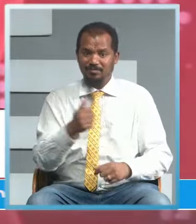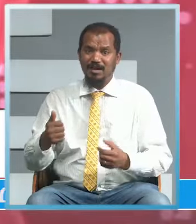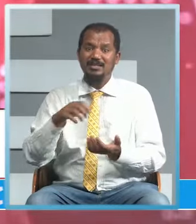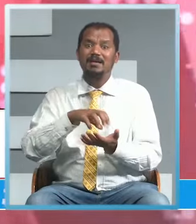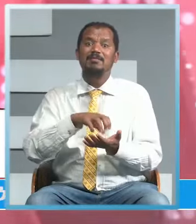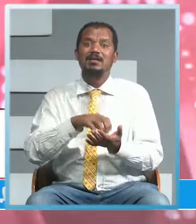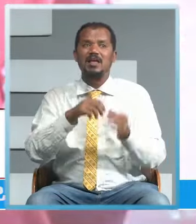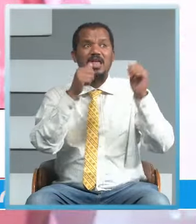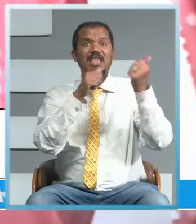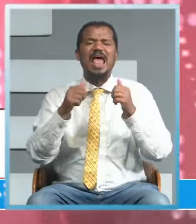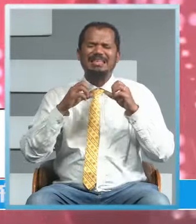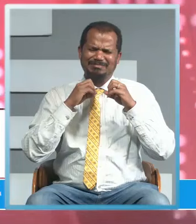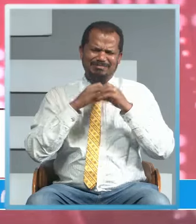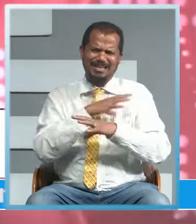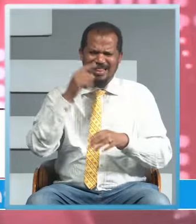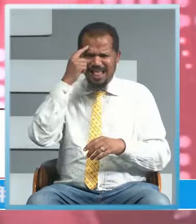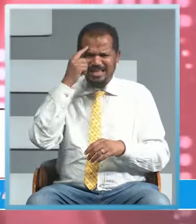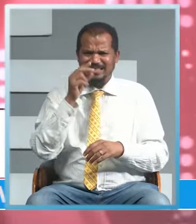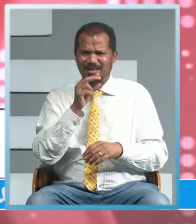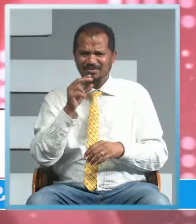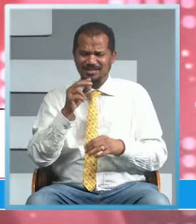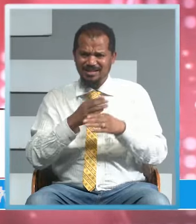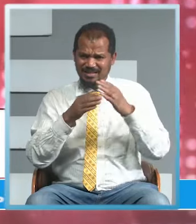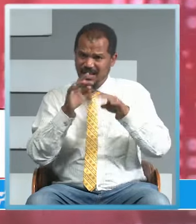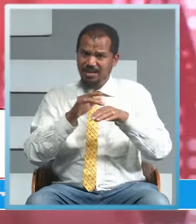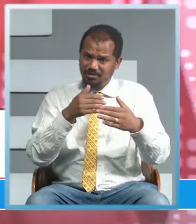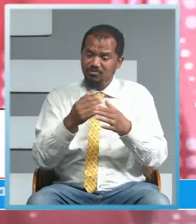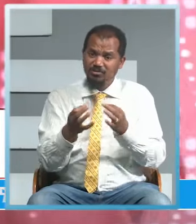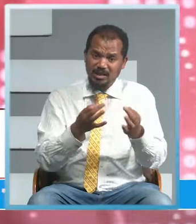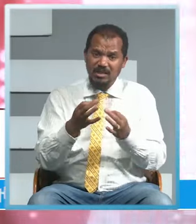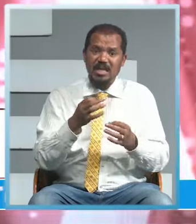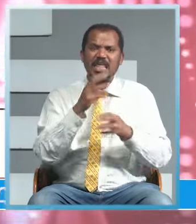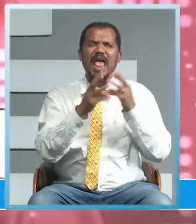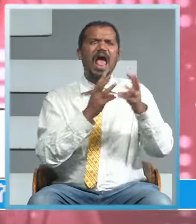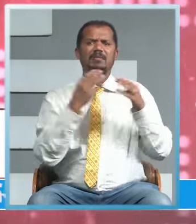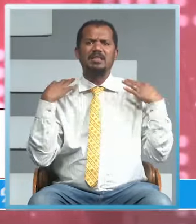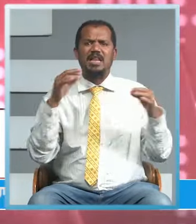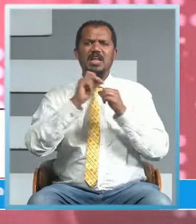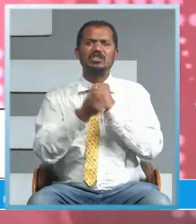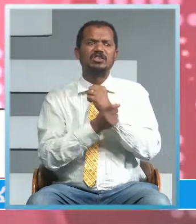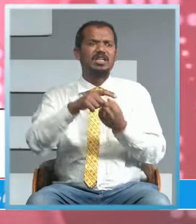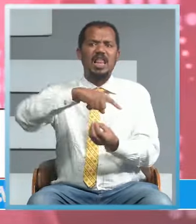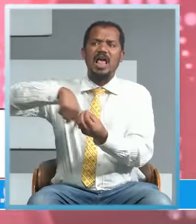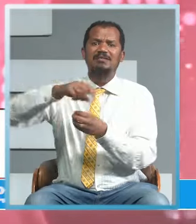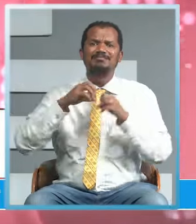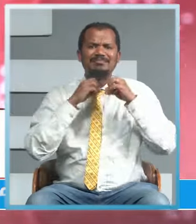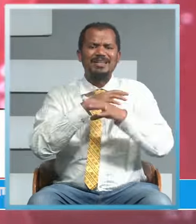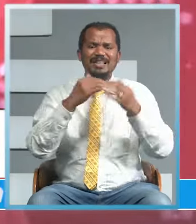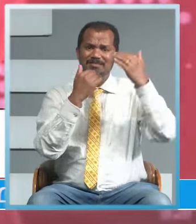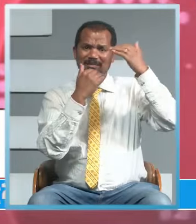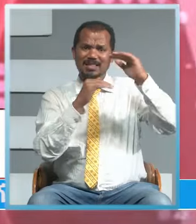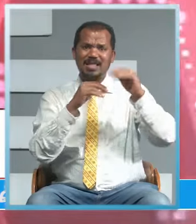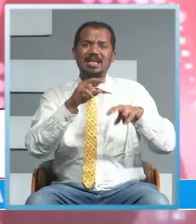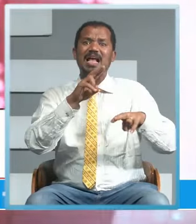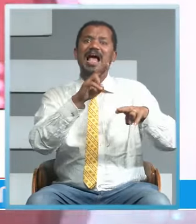በአዲስ አበባ ከተማ የአየር ብክለት አሳሳቢ ደረጃ ላይ መድረሱ ተገለጸ። የዓለም የጤና ድርጅት ለአካባቢ ብክለት